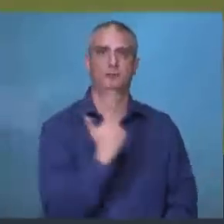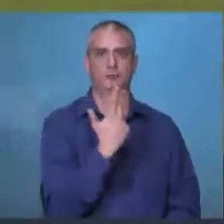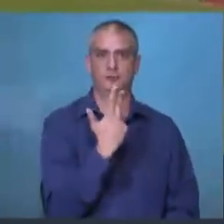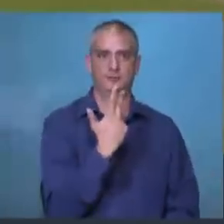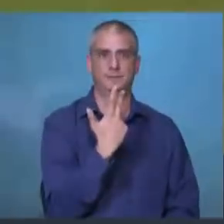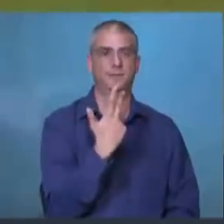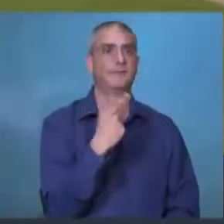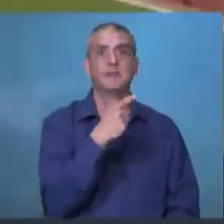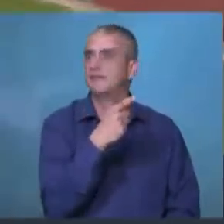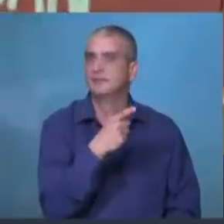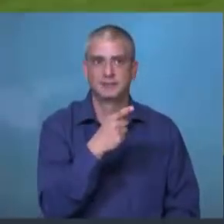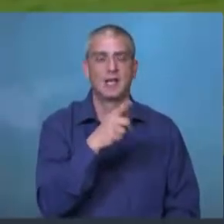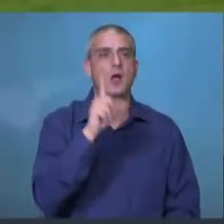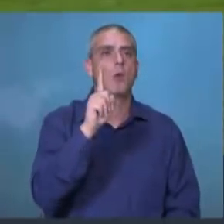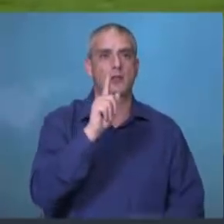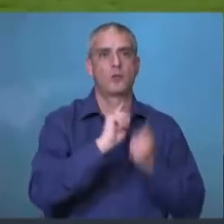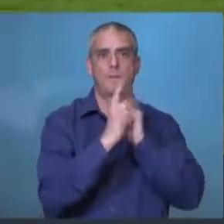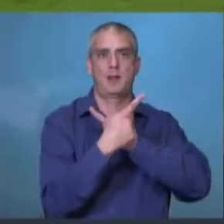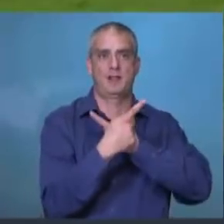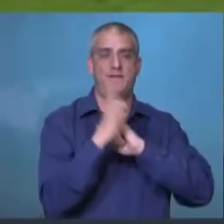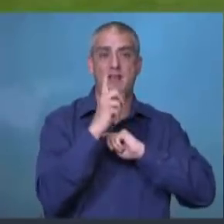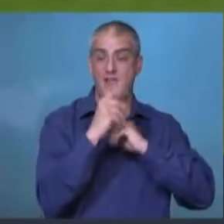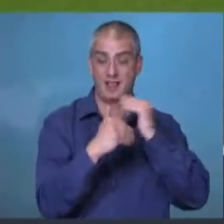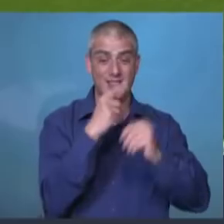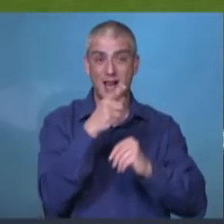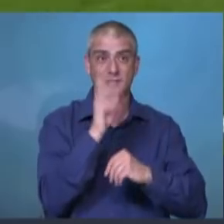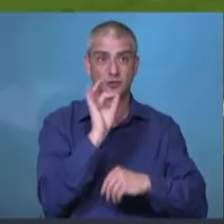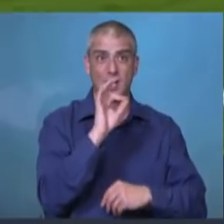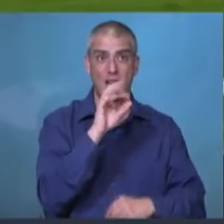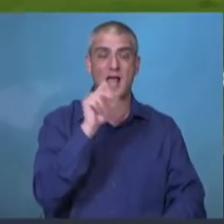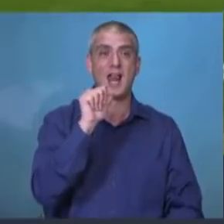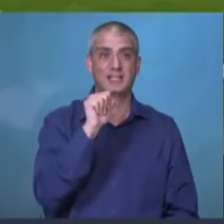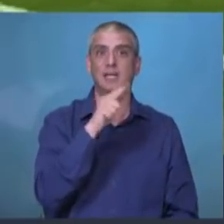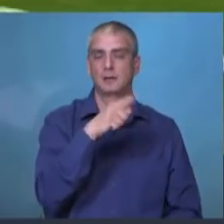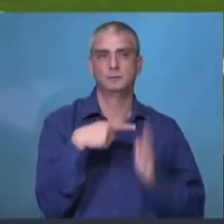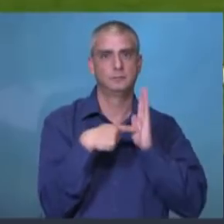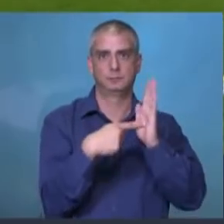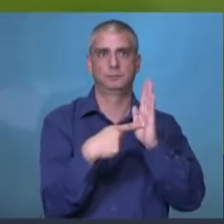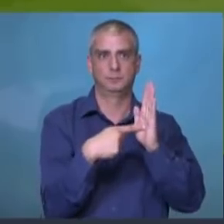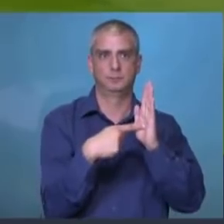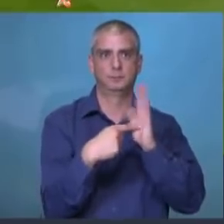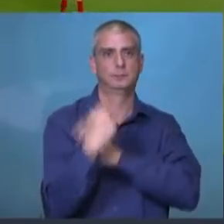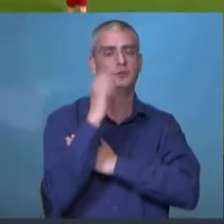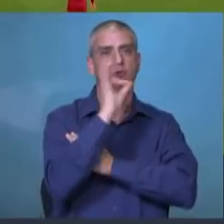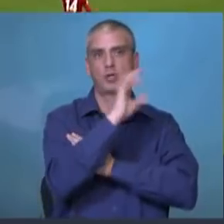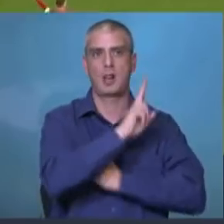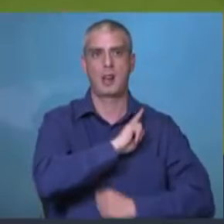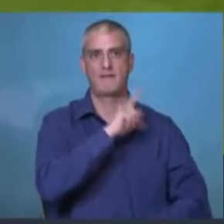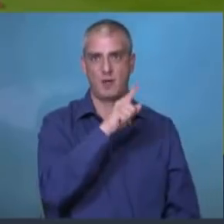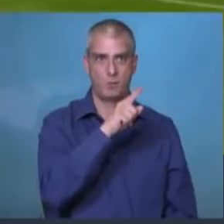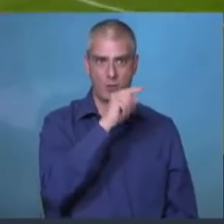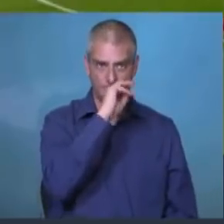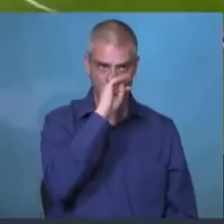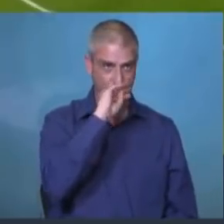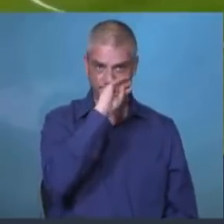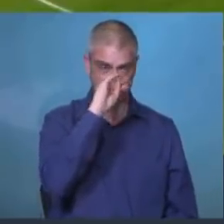ושוב היה זה ויינלדום המחליף. אבל המהלך הזה של ארנולד אלכסנדר אולי מסמל יותר מכל את הרוח של ליברפול העונה. הגנת